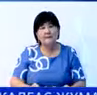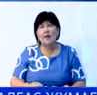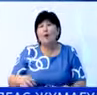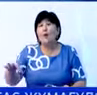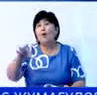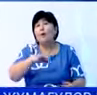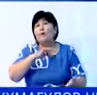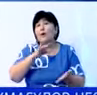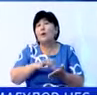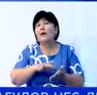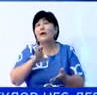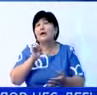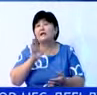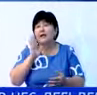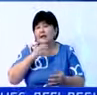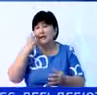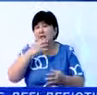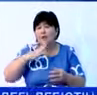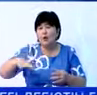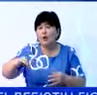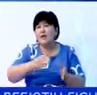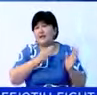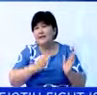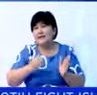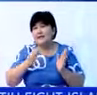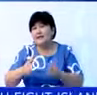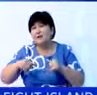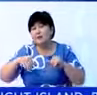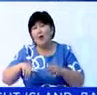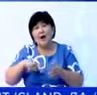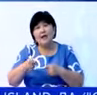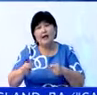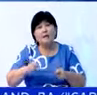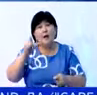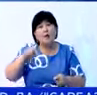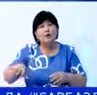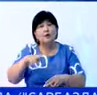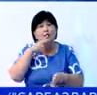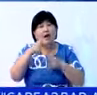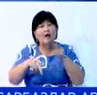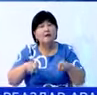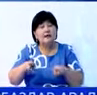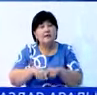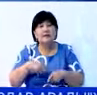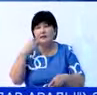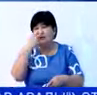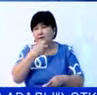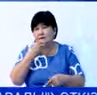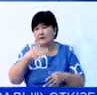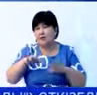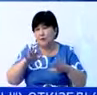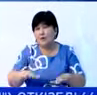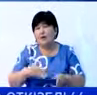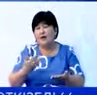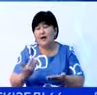Облыс орталығындағы сасық көлшіктердің мәселесі кезек-кезегімен шешілуде. Қала әкімдігі тұрғындардың арыз шағымдарына сай иіс қолқаны қабатын